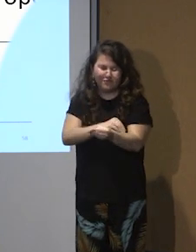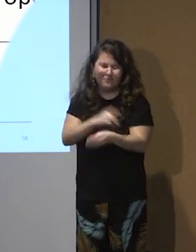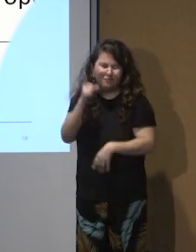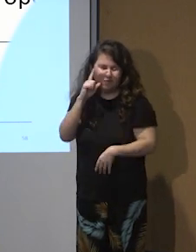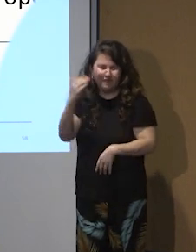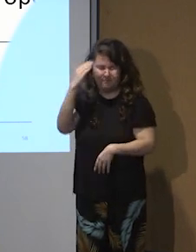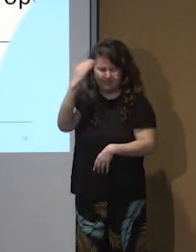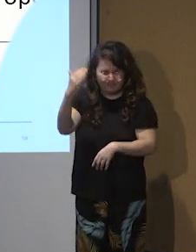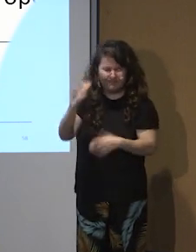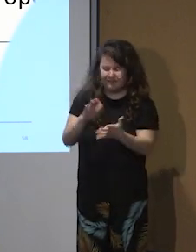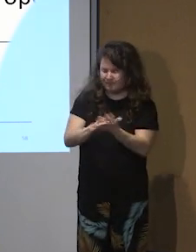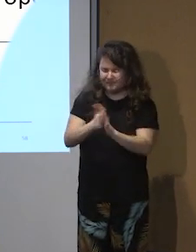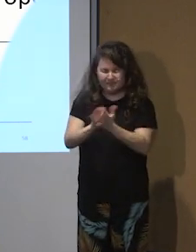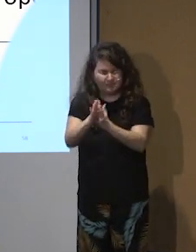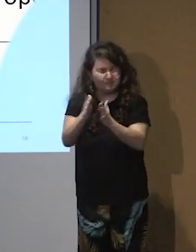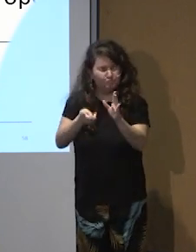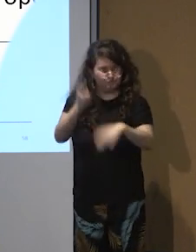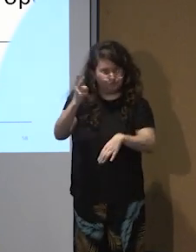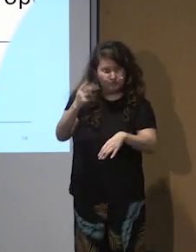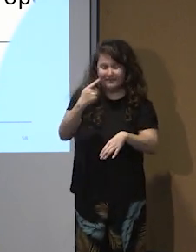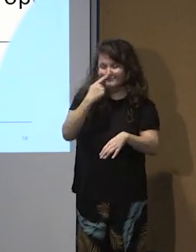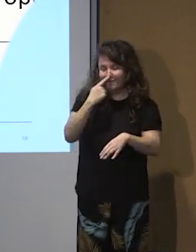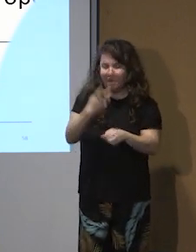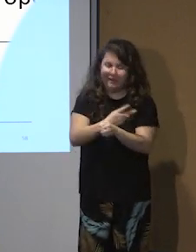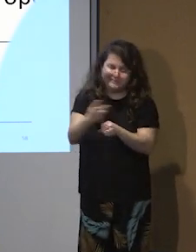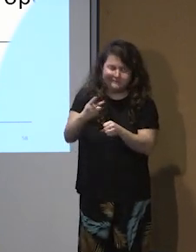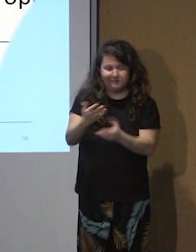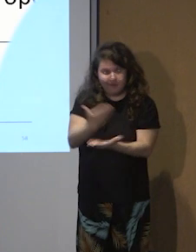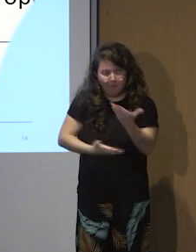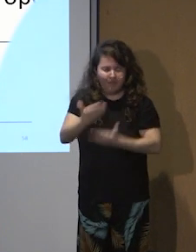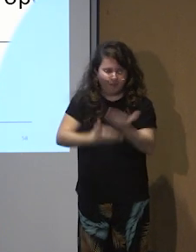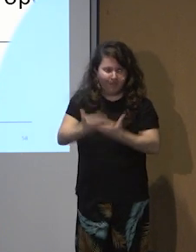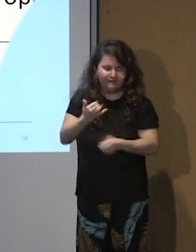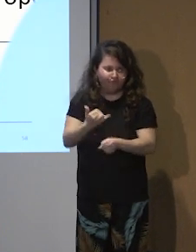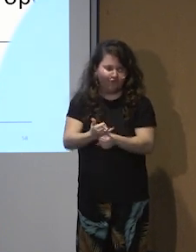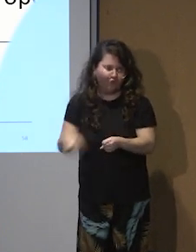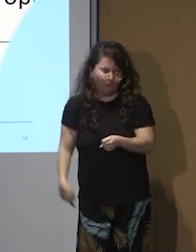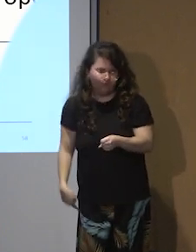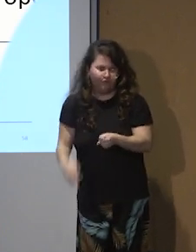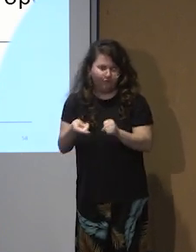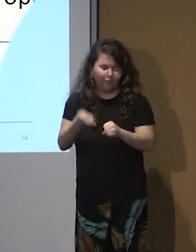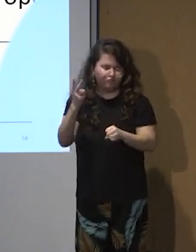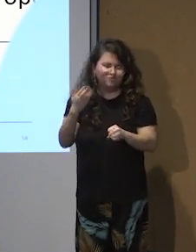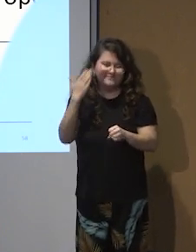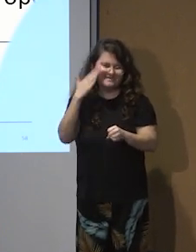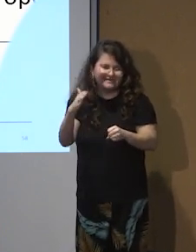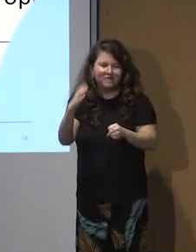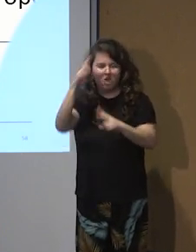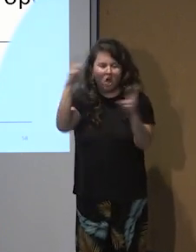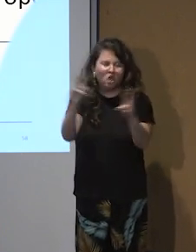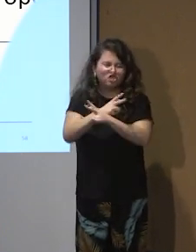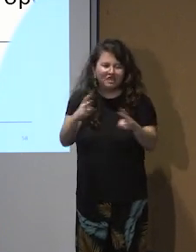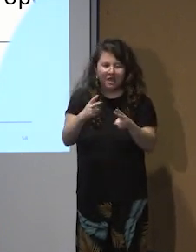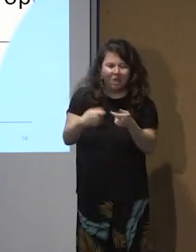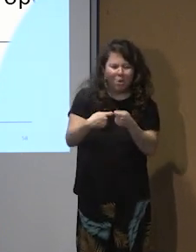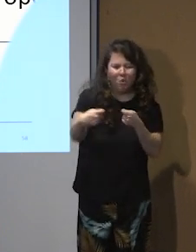on s'expose à ce risque, et donc on sait qu'on risque de devoir changer le matériel, même si maintenant, quand je vous parle de durée de vie de la prothèse, on est sur une durée de vie entre 20 et 25 ans de la